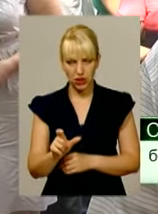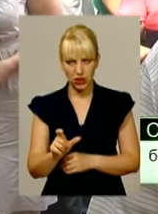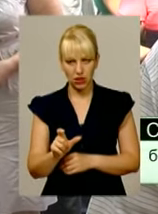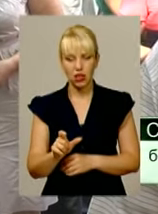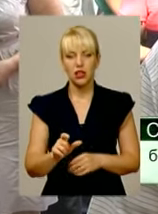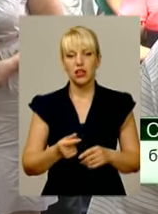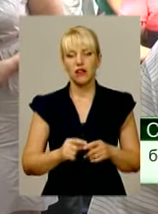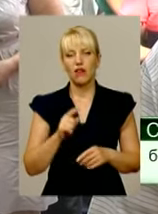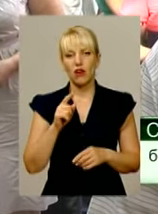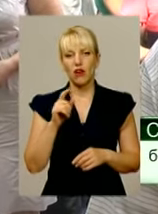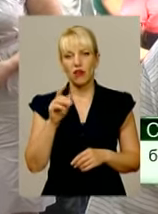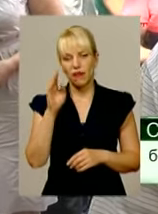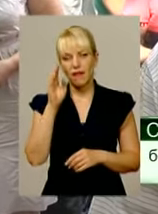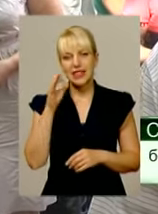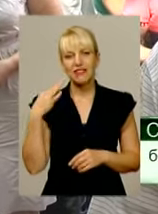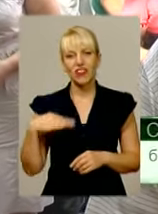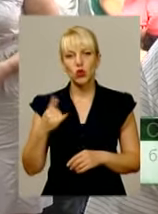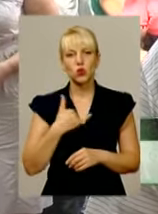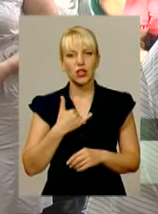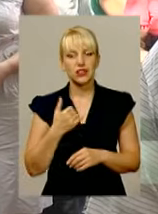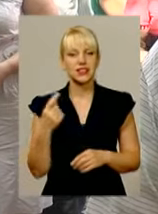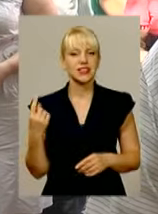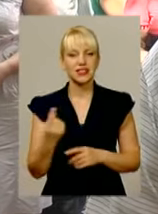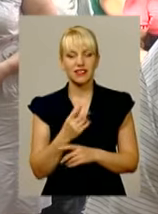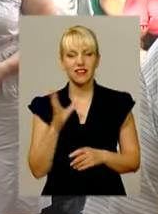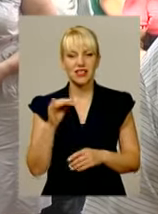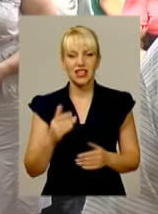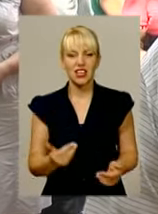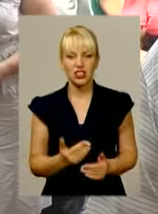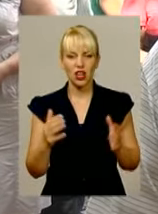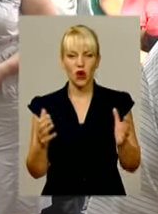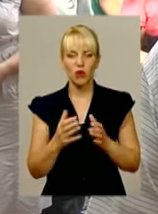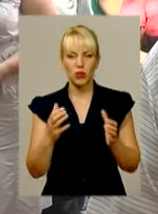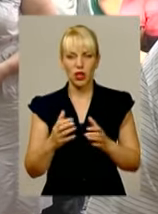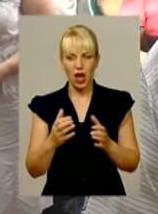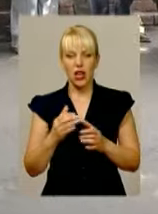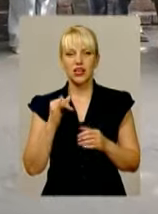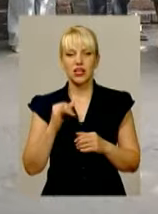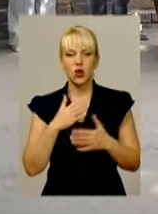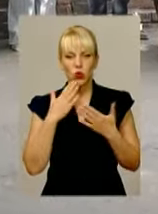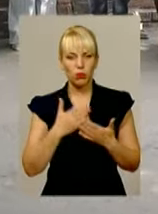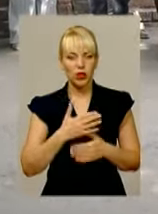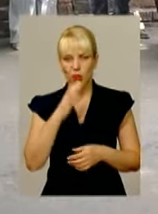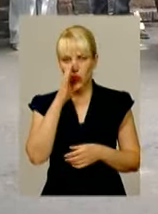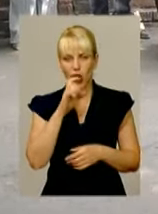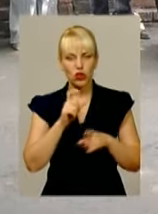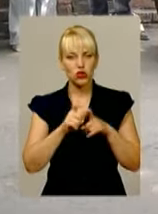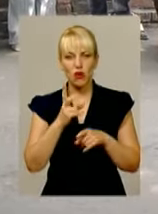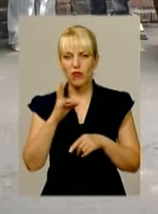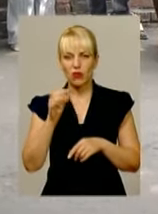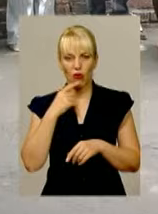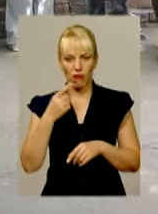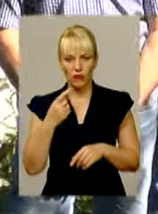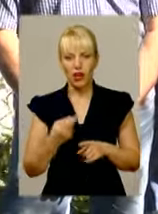Він нас єдинственний, ми його всю життя оберігали, любили. Він нам погано слово не сказав. Присутні вимагають